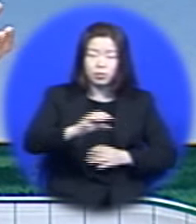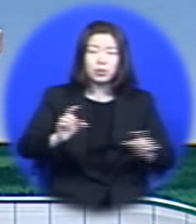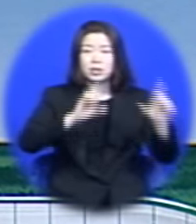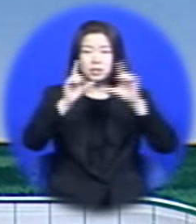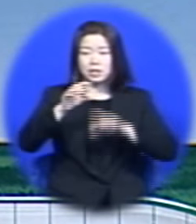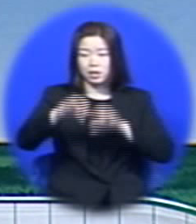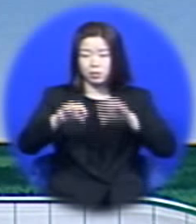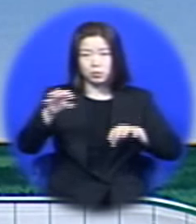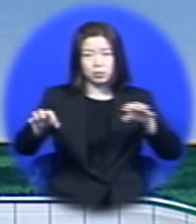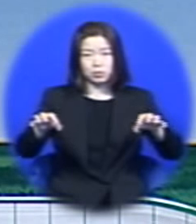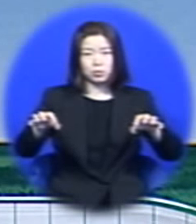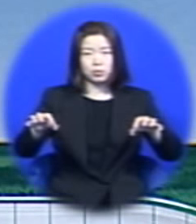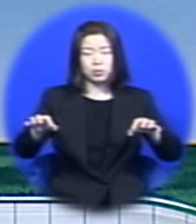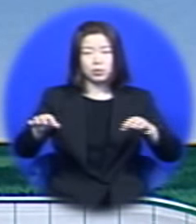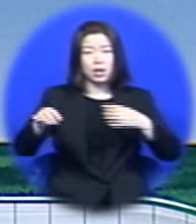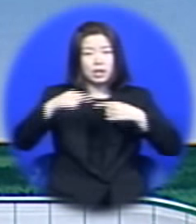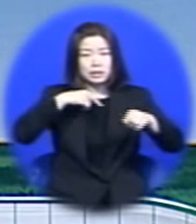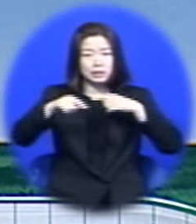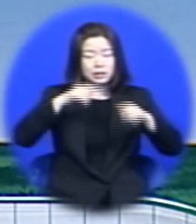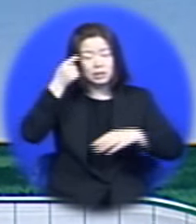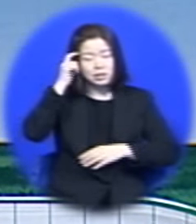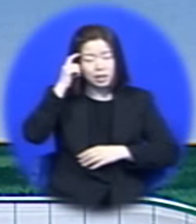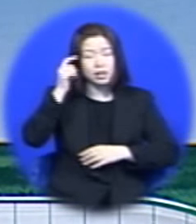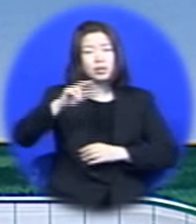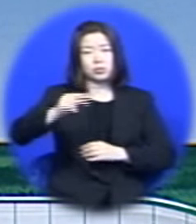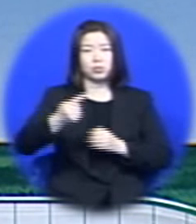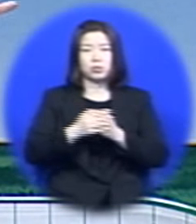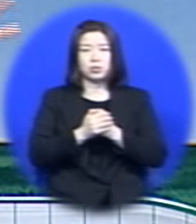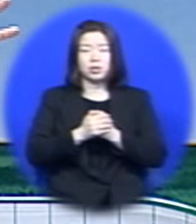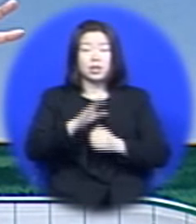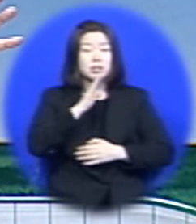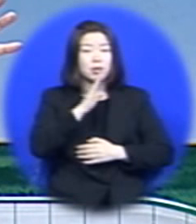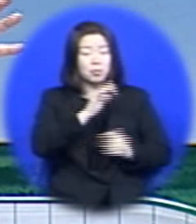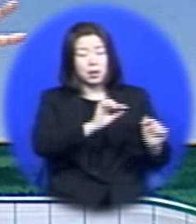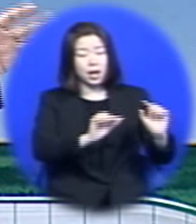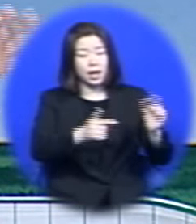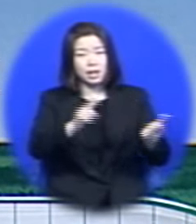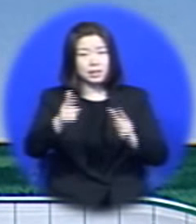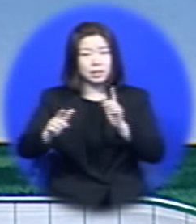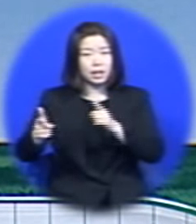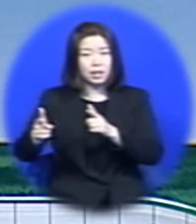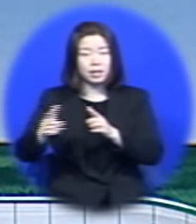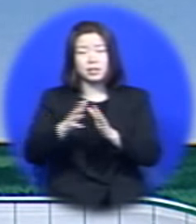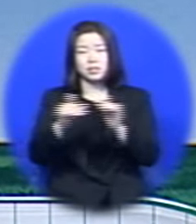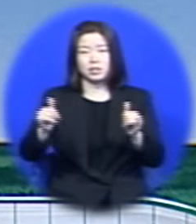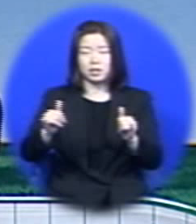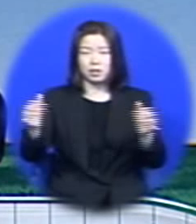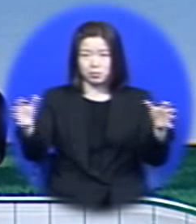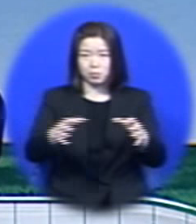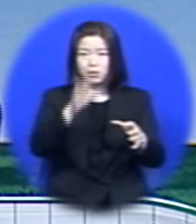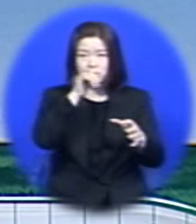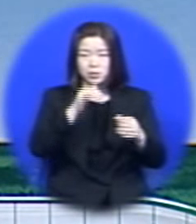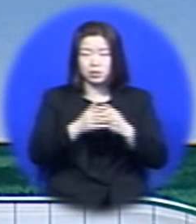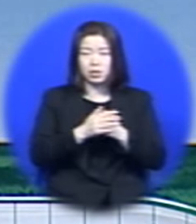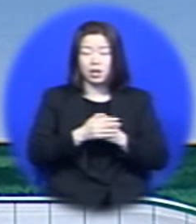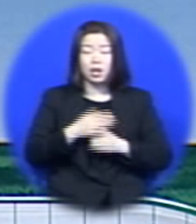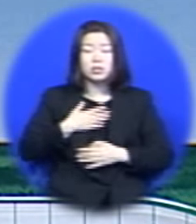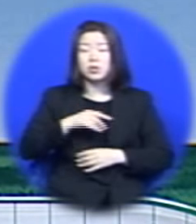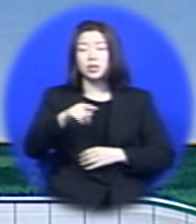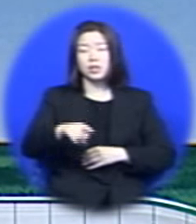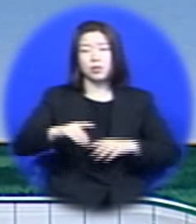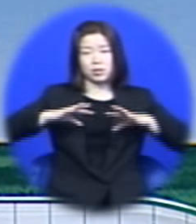위치도, 정치적인 견해도 정말 다양한 분들이 모여 있습니다. 저는 이것을 자랑스럽게